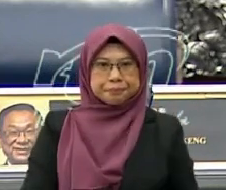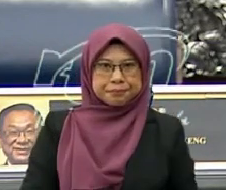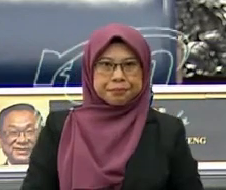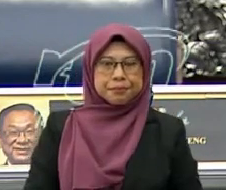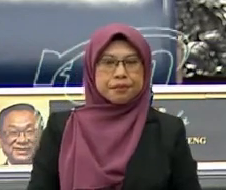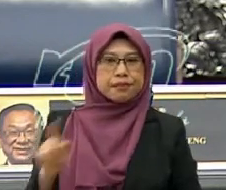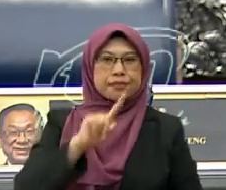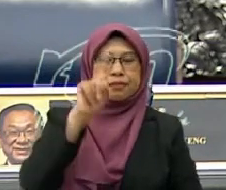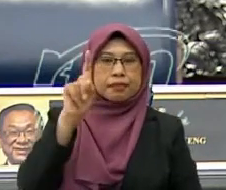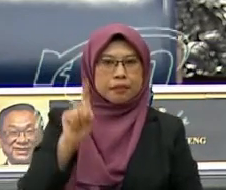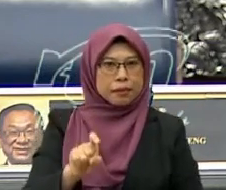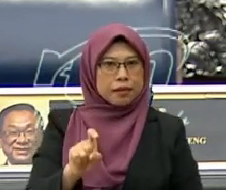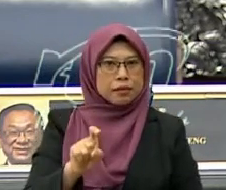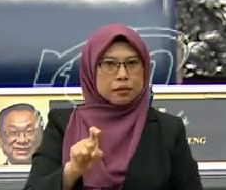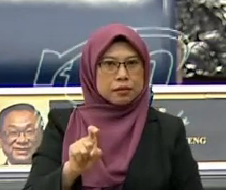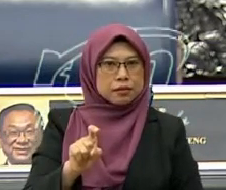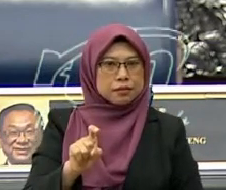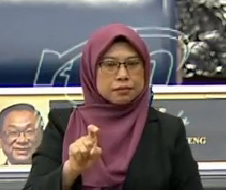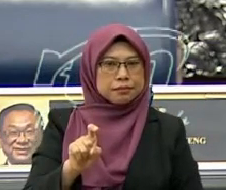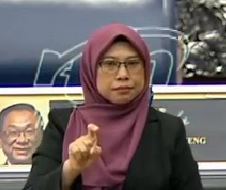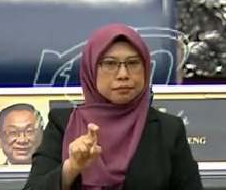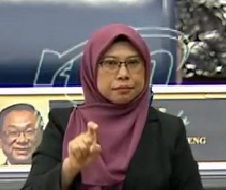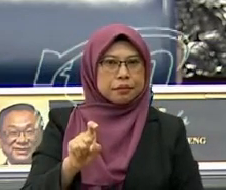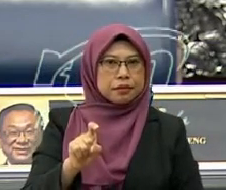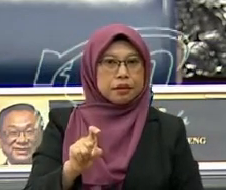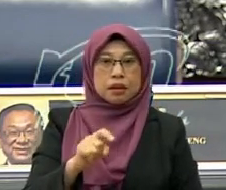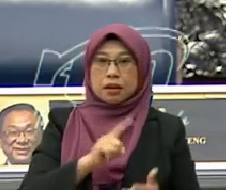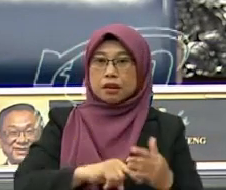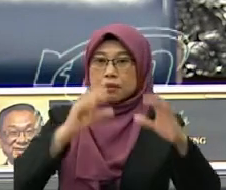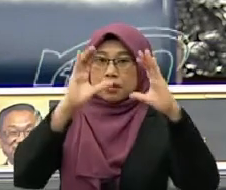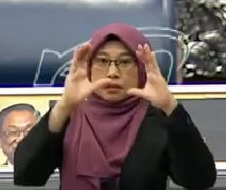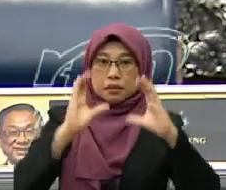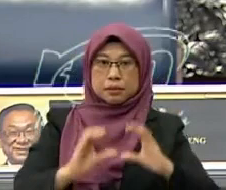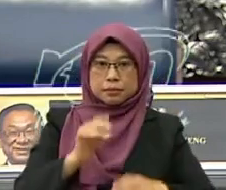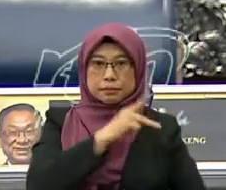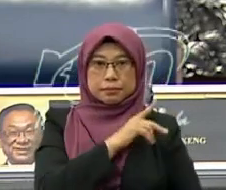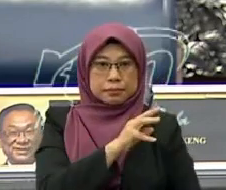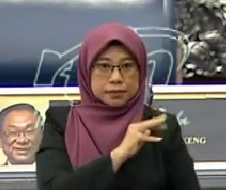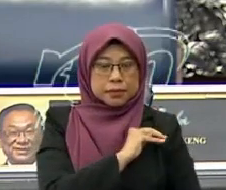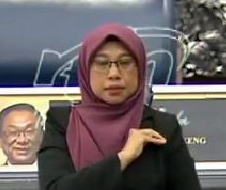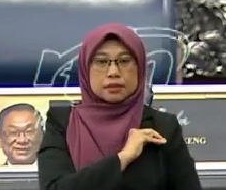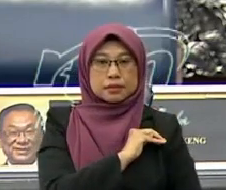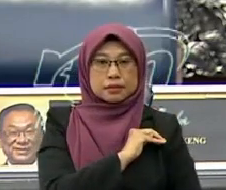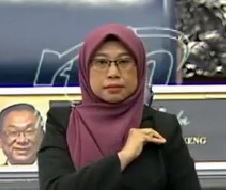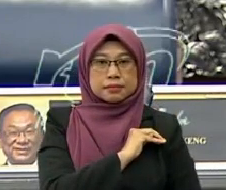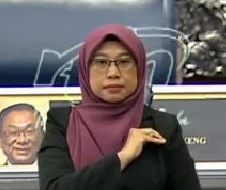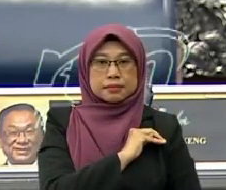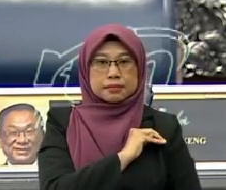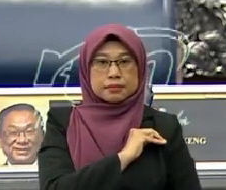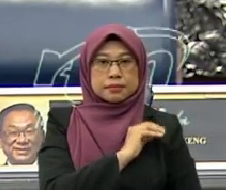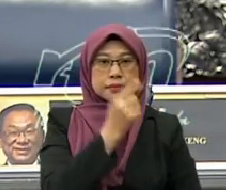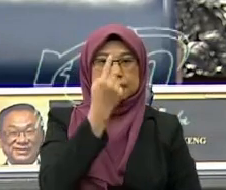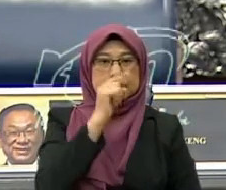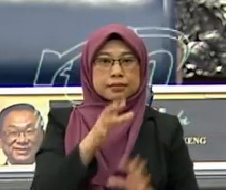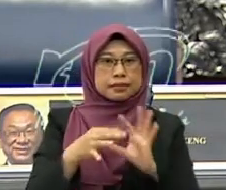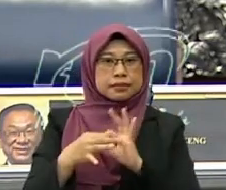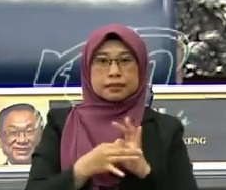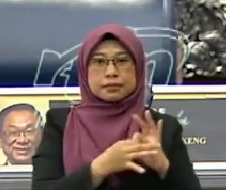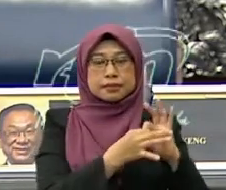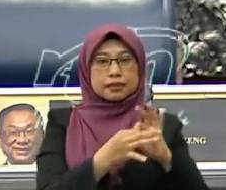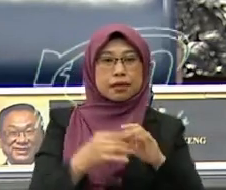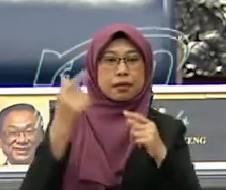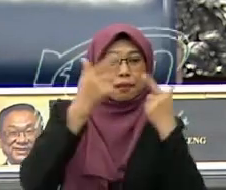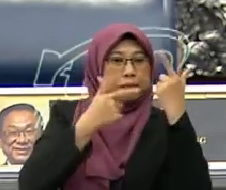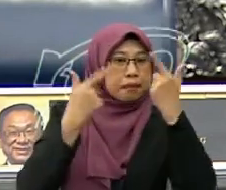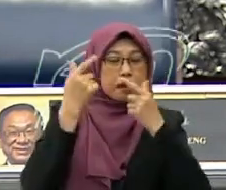tambah ini apakah pendekatan Kementerian untuk bekerjasama atau turun